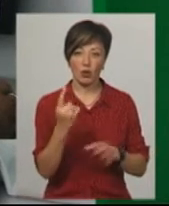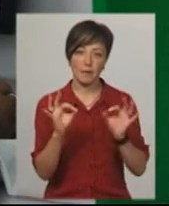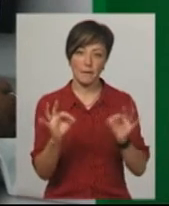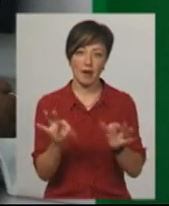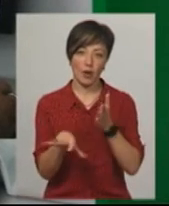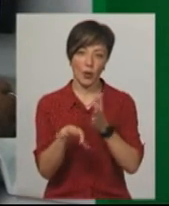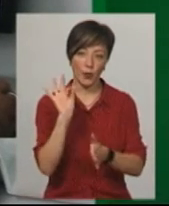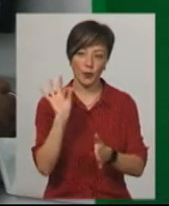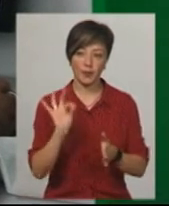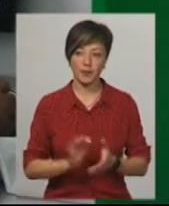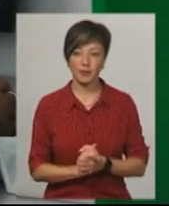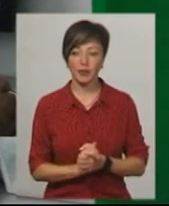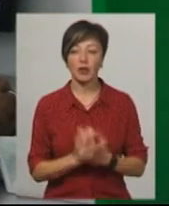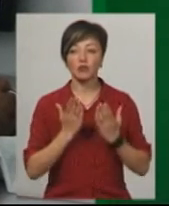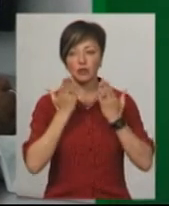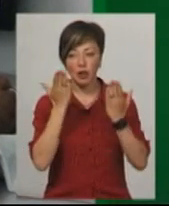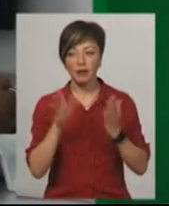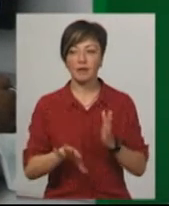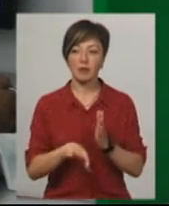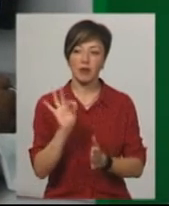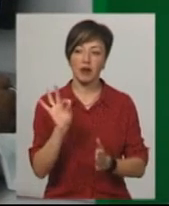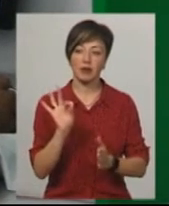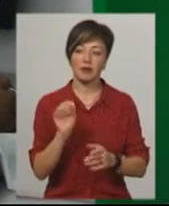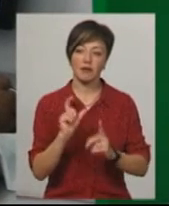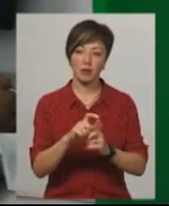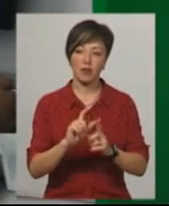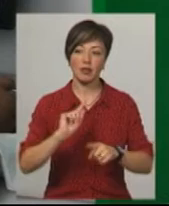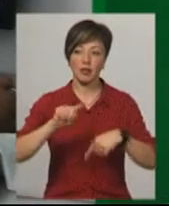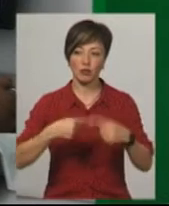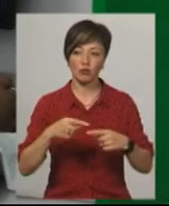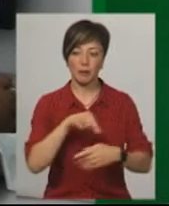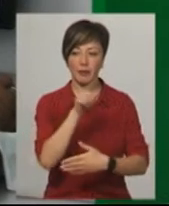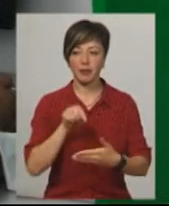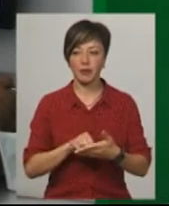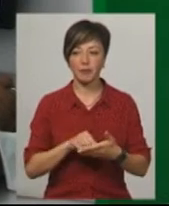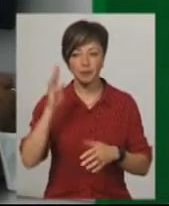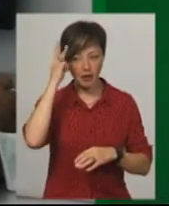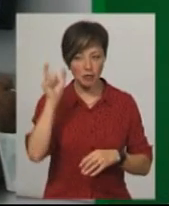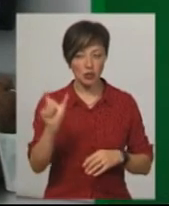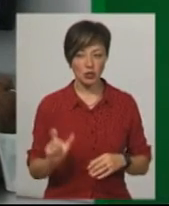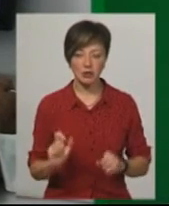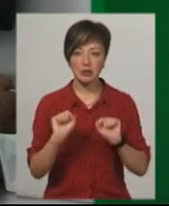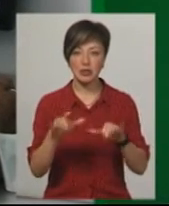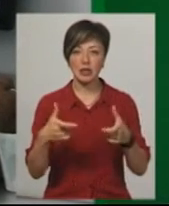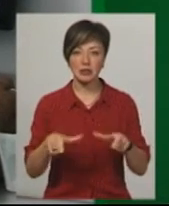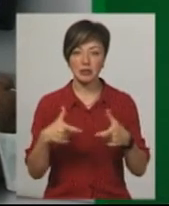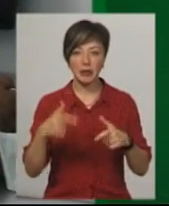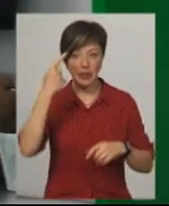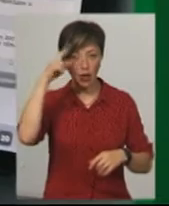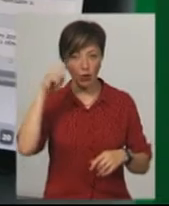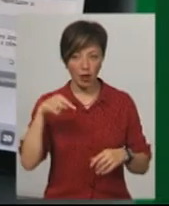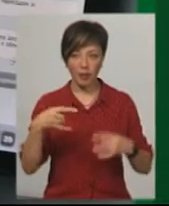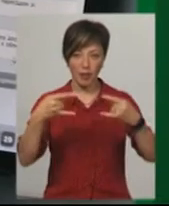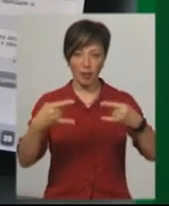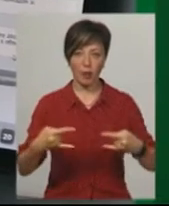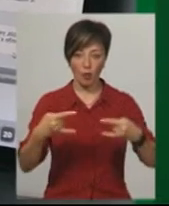правильною. Читаєте, вибираєте відповідь і ставите наступне питання. Хмельничанин Сергій Подолян складає іспит з теорії. На